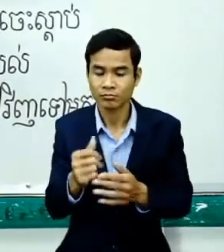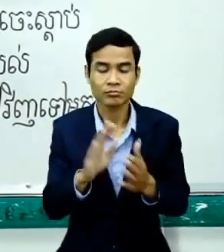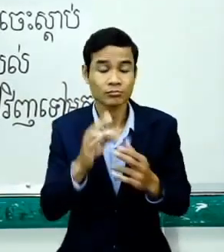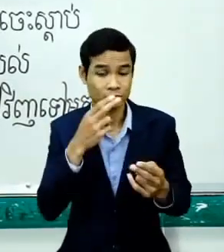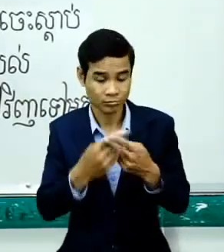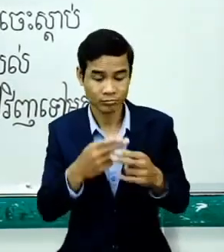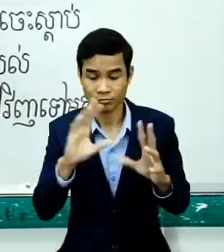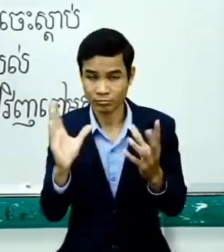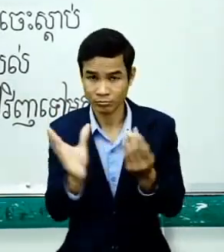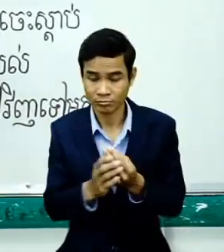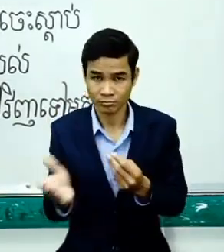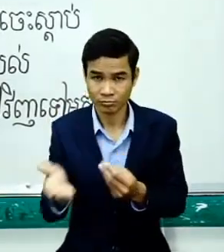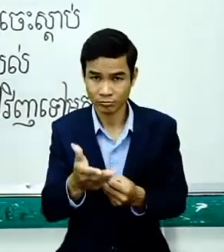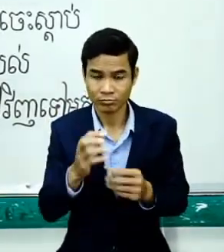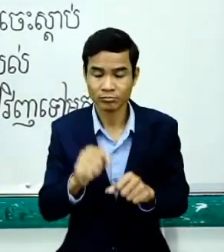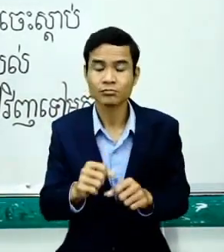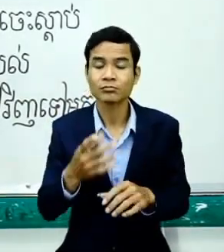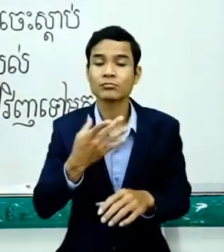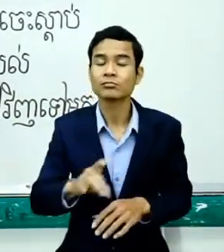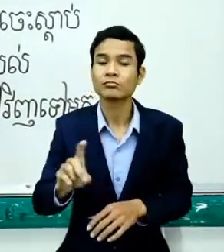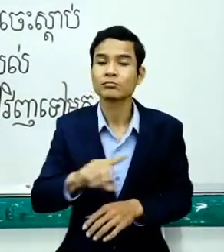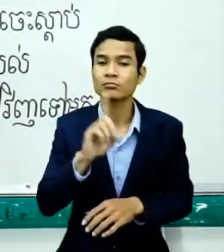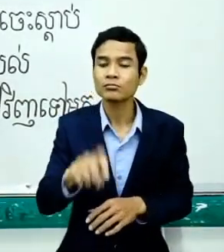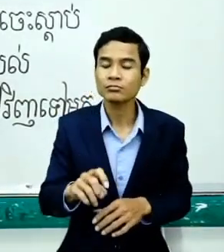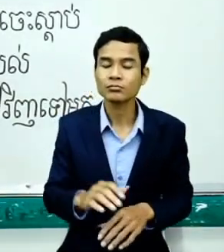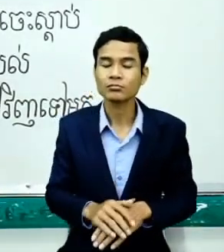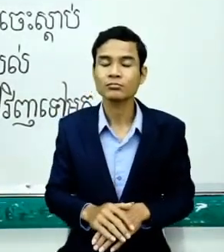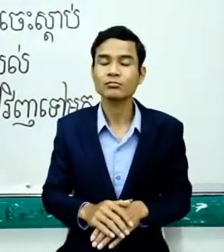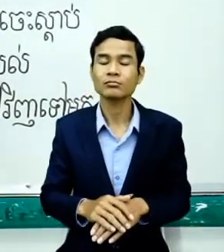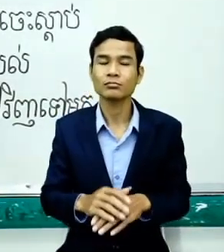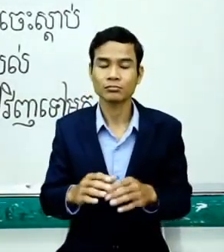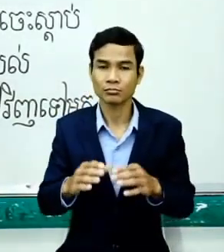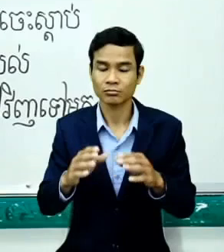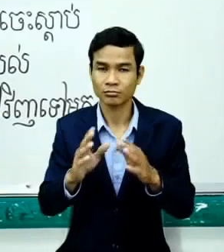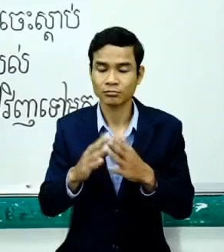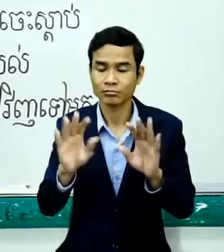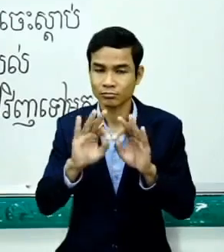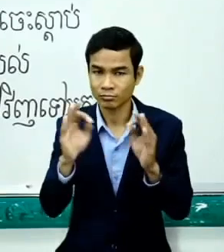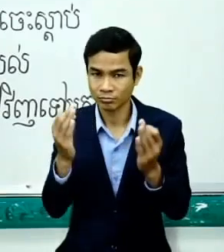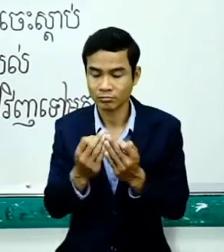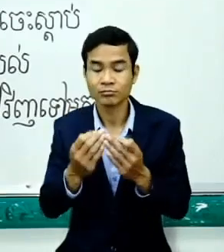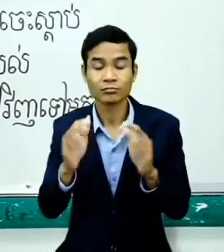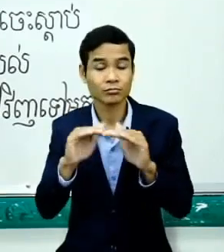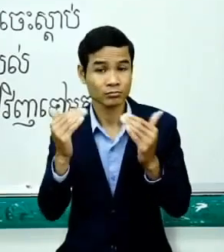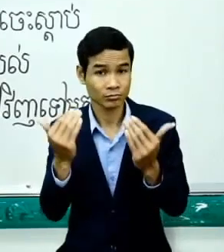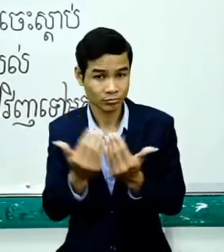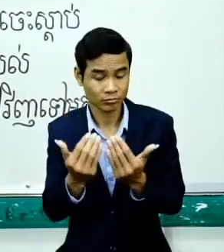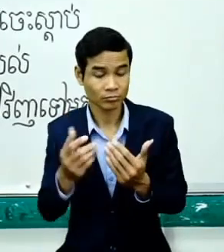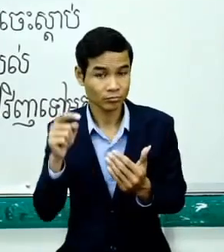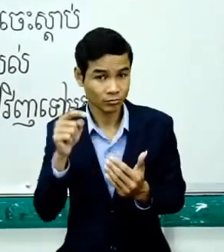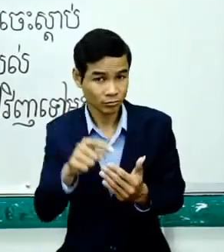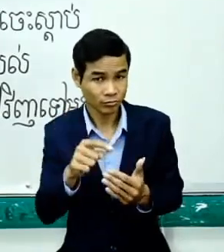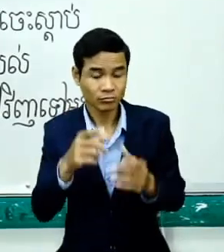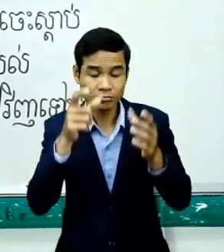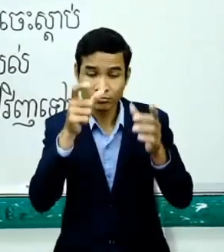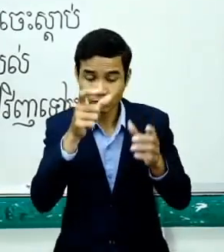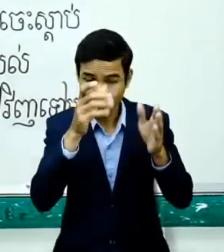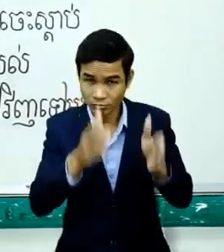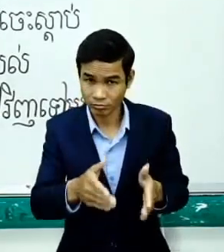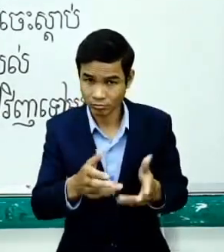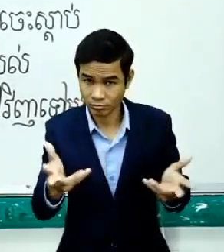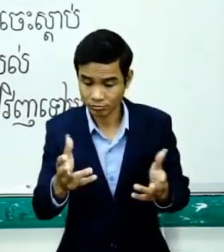từng ở khnìa nè con cha pru kê su thá ta cốt sạm mà chế cô rụp sàn ní chi mà nụ đôi mặt đẹp mình chăng cha